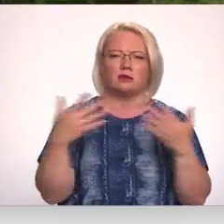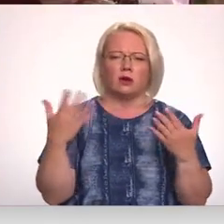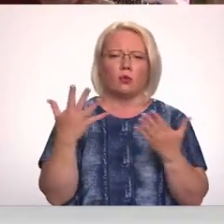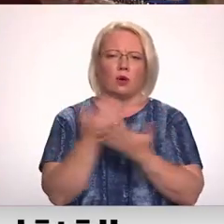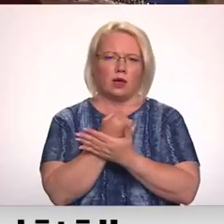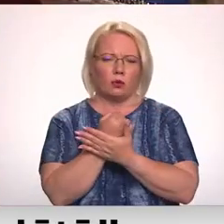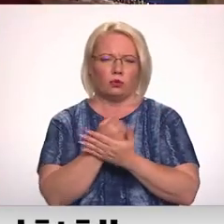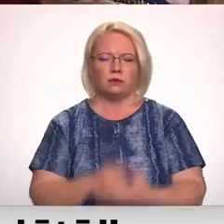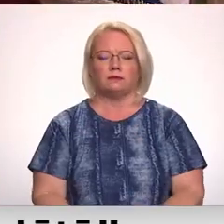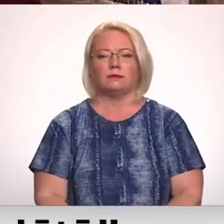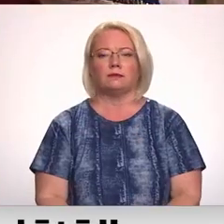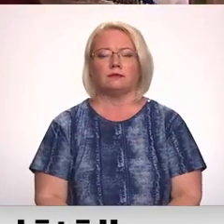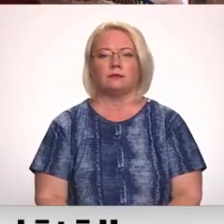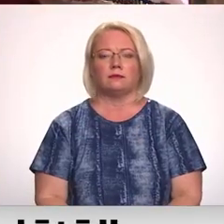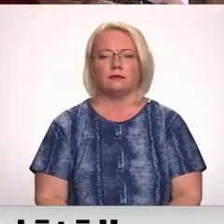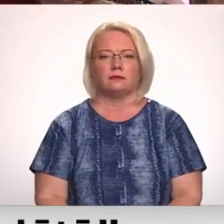iegūt.